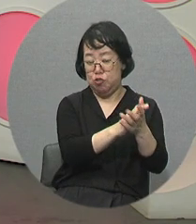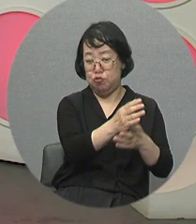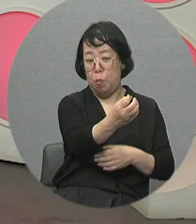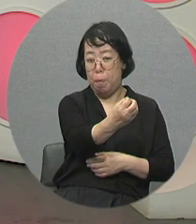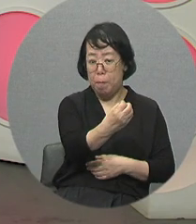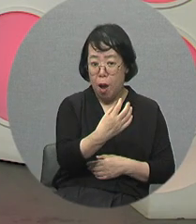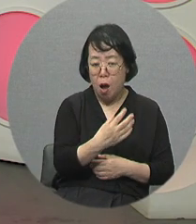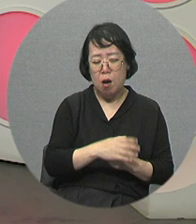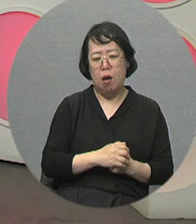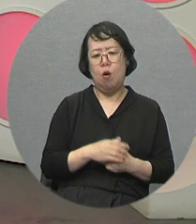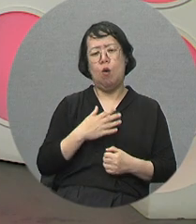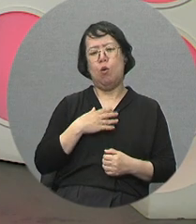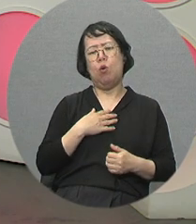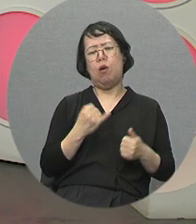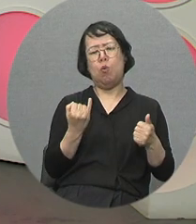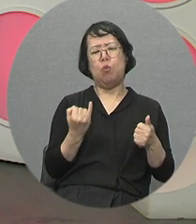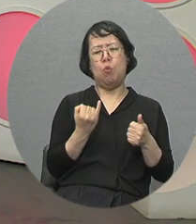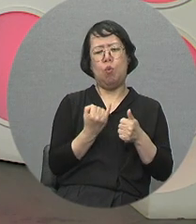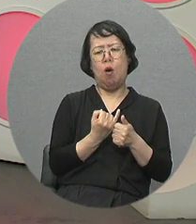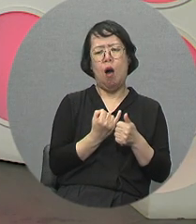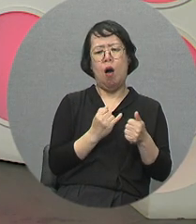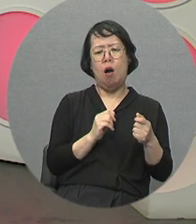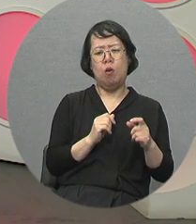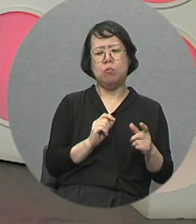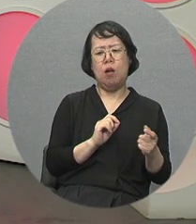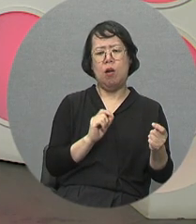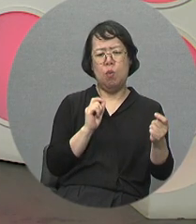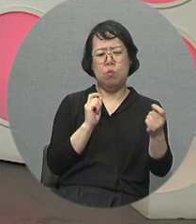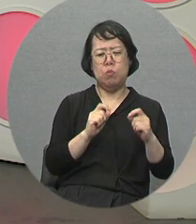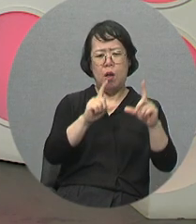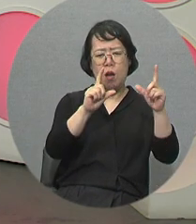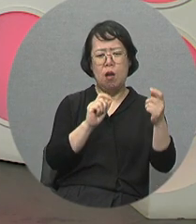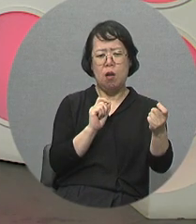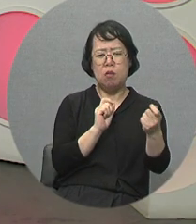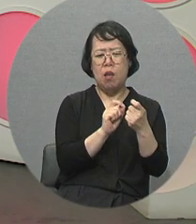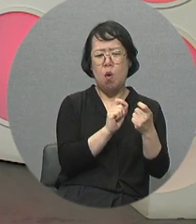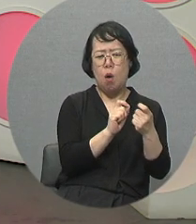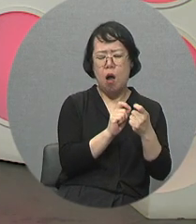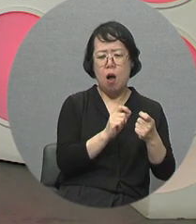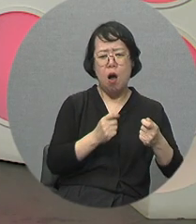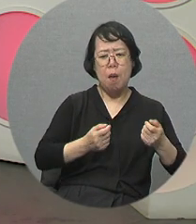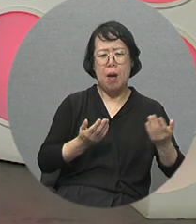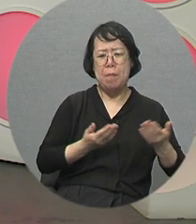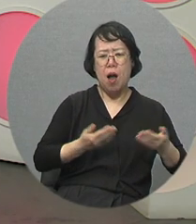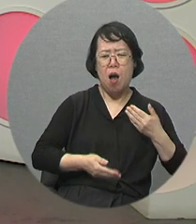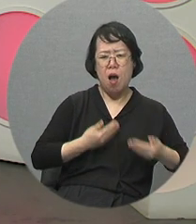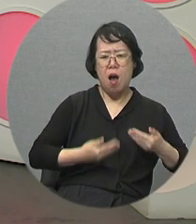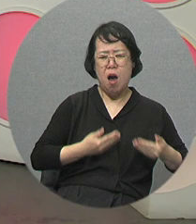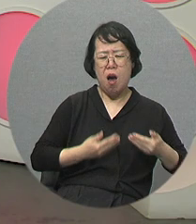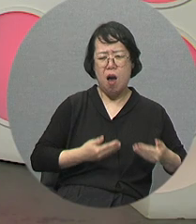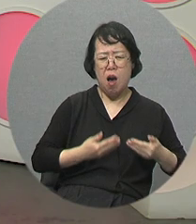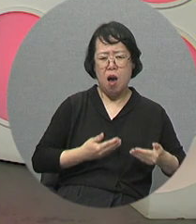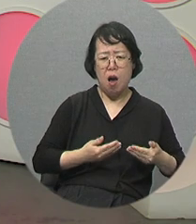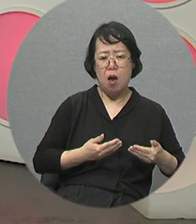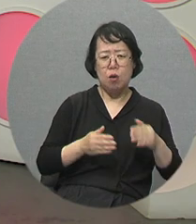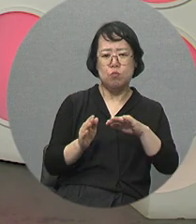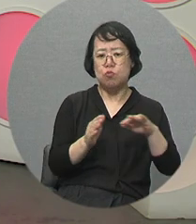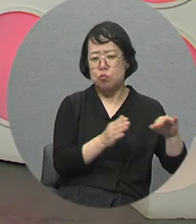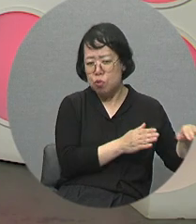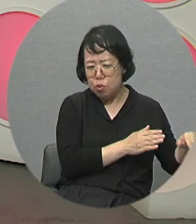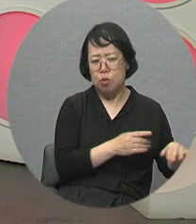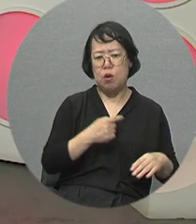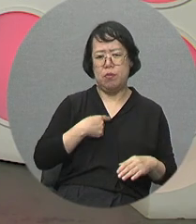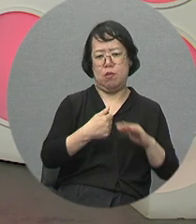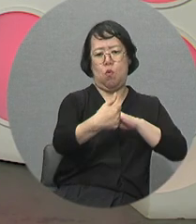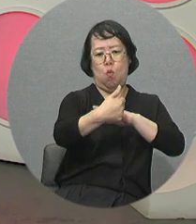친구는 결혼을 앞둬 바쁜 와중에도 함께 사라진 그 동료를 찾으려고 저랑 같이